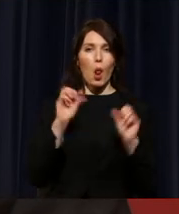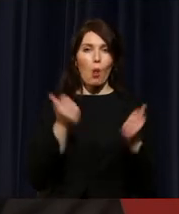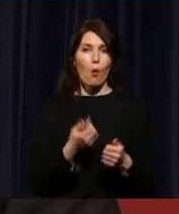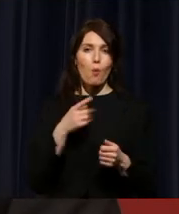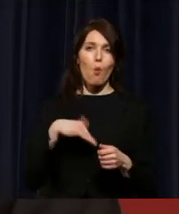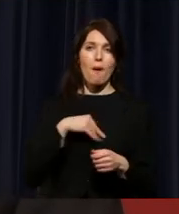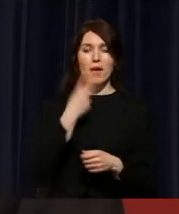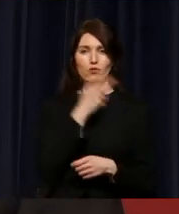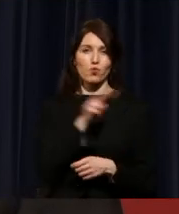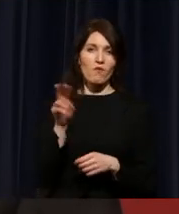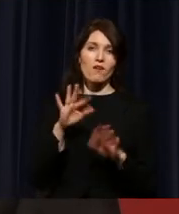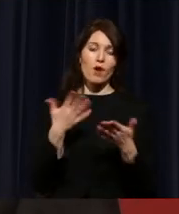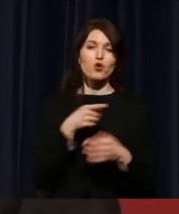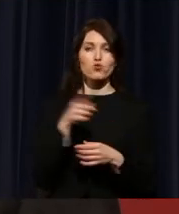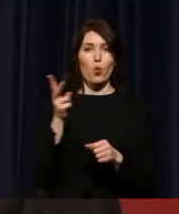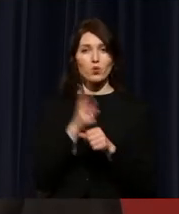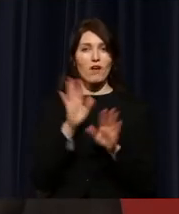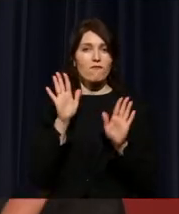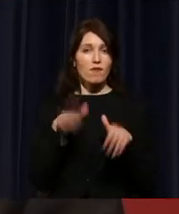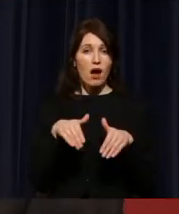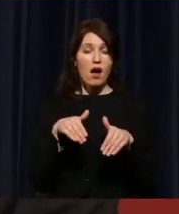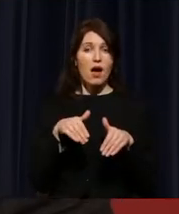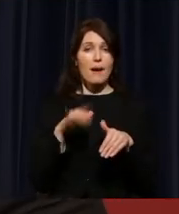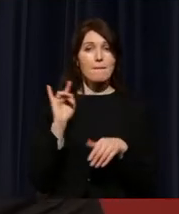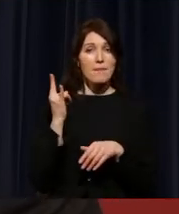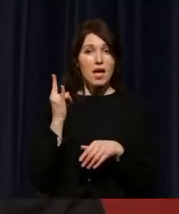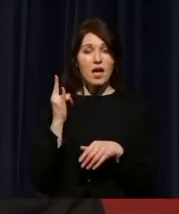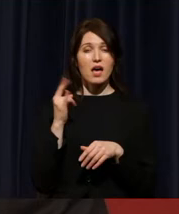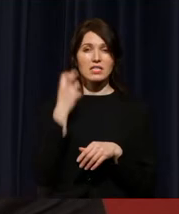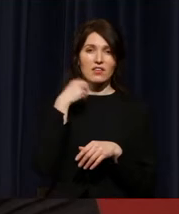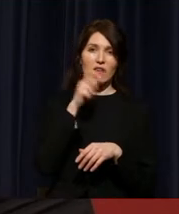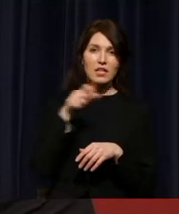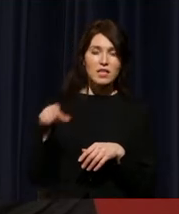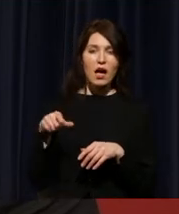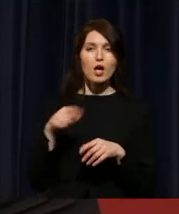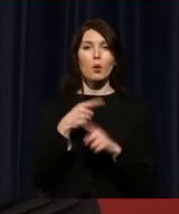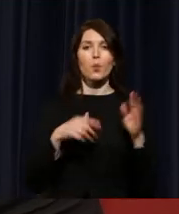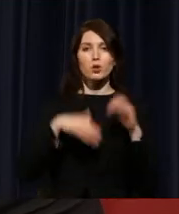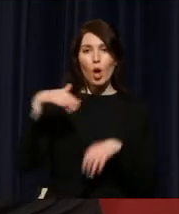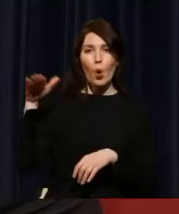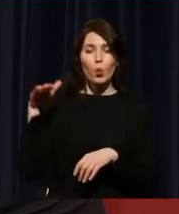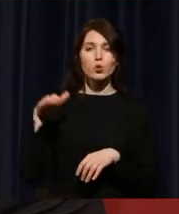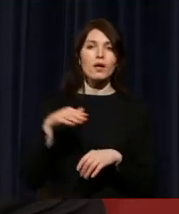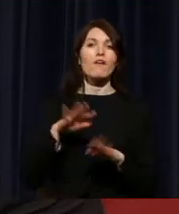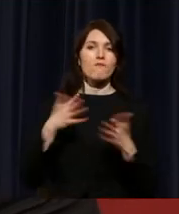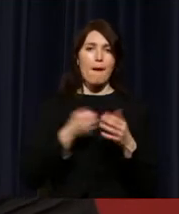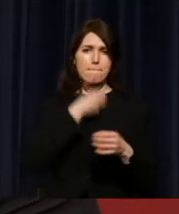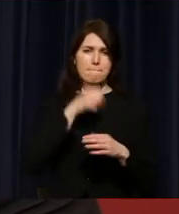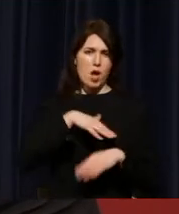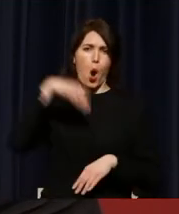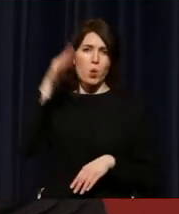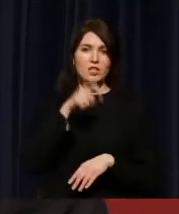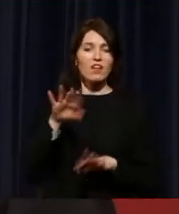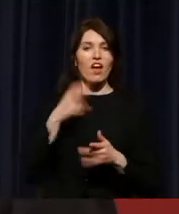mēs novērojam, vai šos uzdevumus var bērns, vecāki, pusaudzis, pieaudzis cilvēks vai